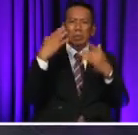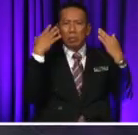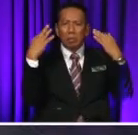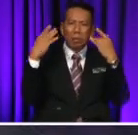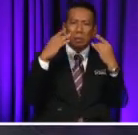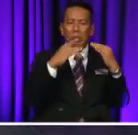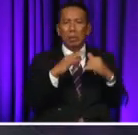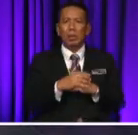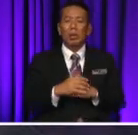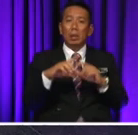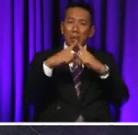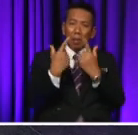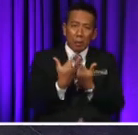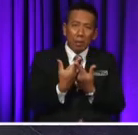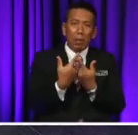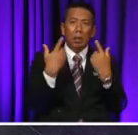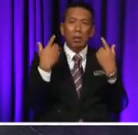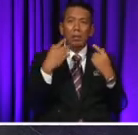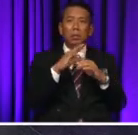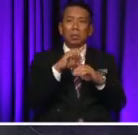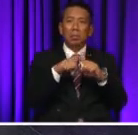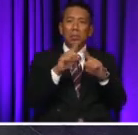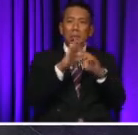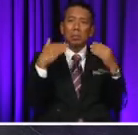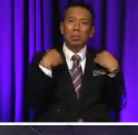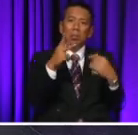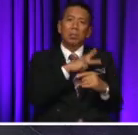jelas tapi tidak ada ketua kelas